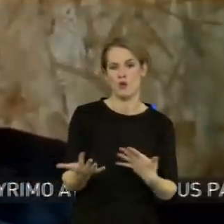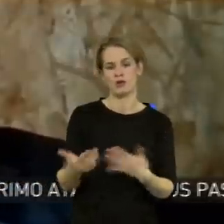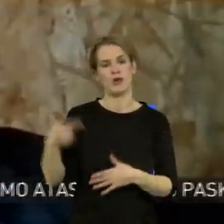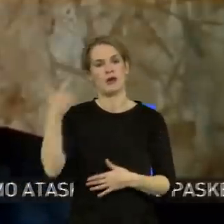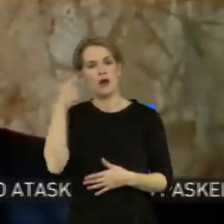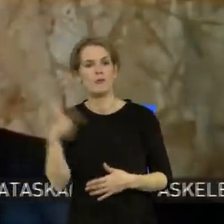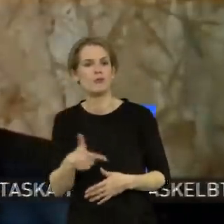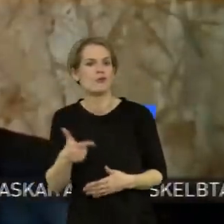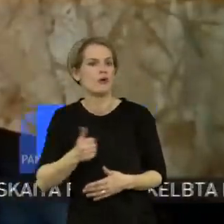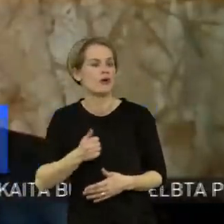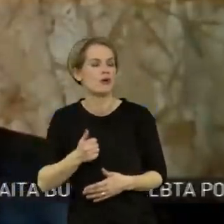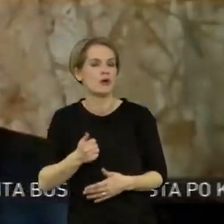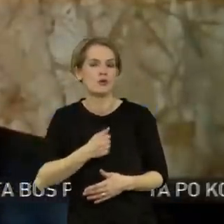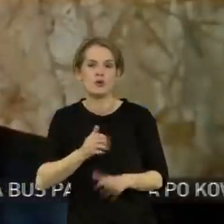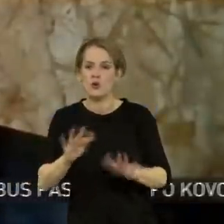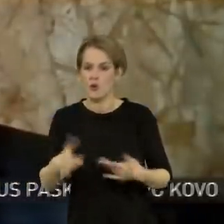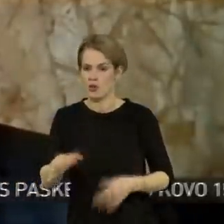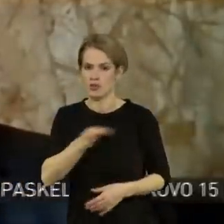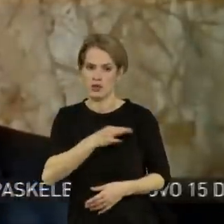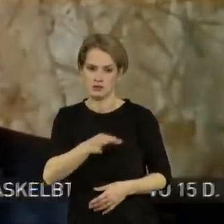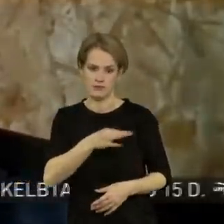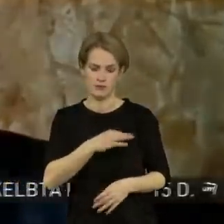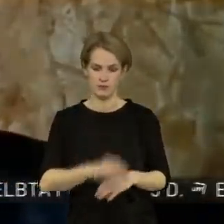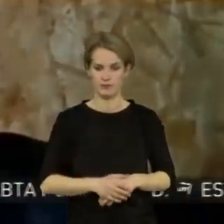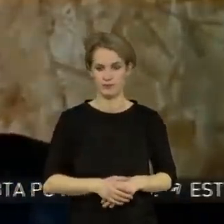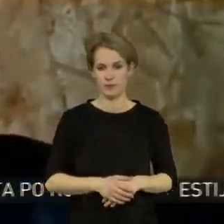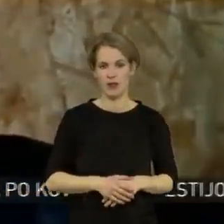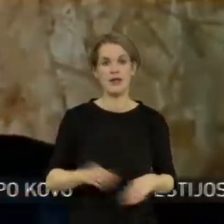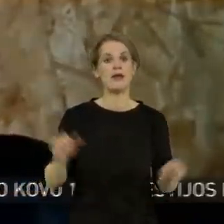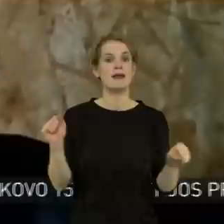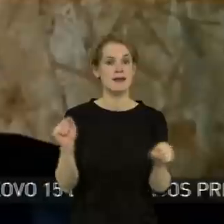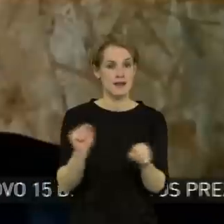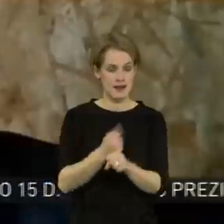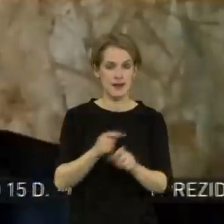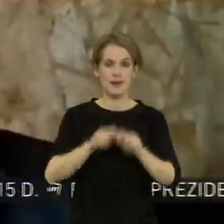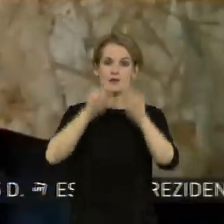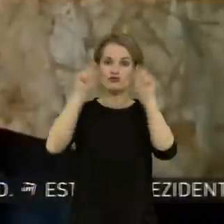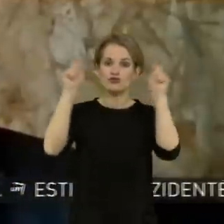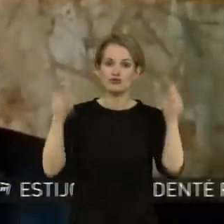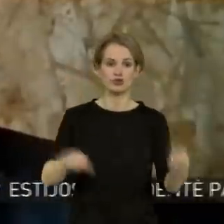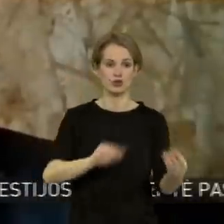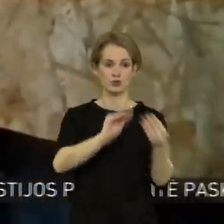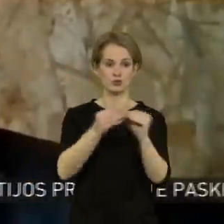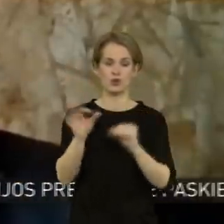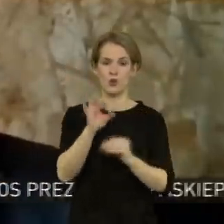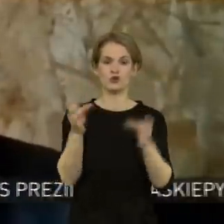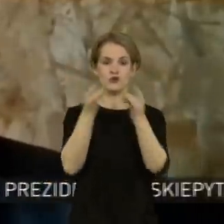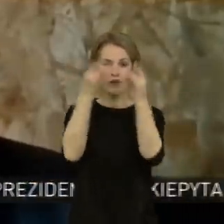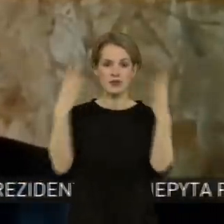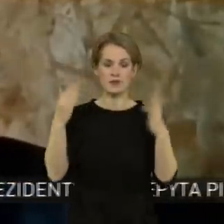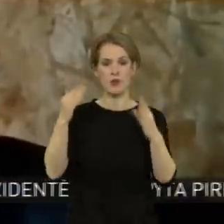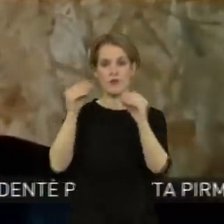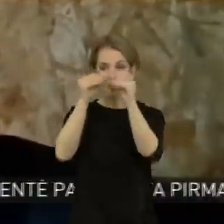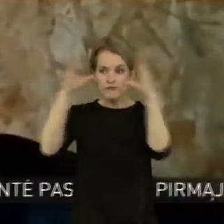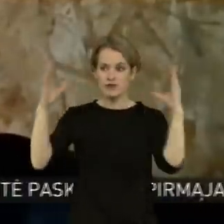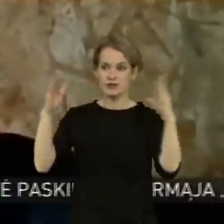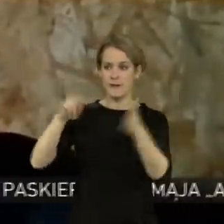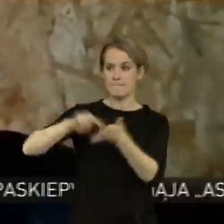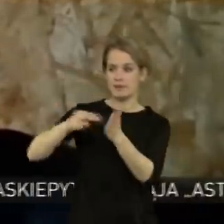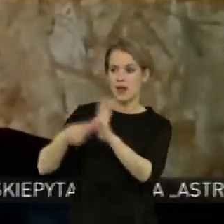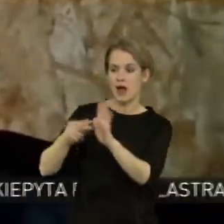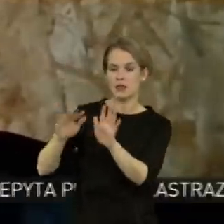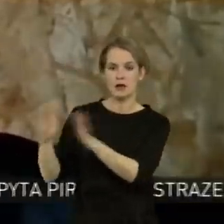reikia susitarti dėl švietimo vizijos. Juk yra dabar valstybinės, nevalstybinės mokyklos. Kaip jos